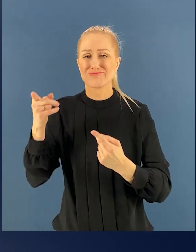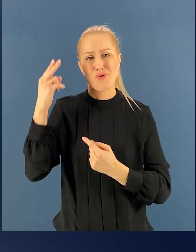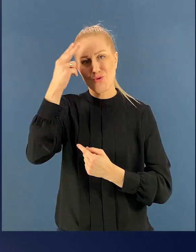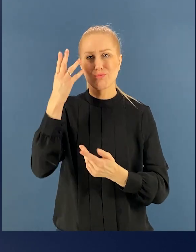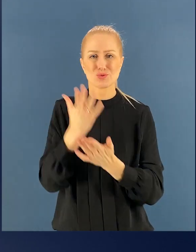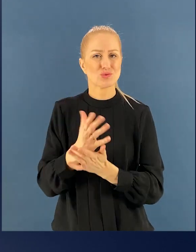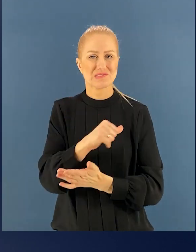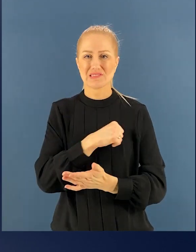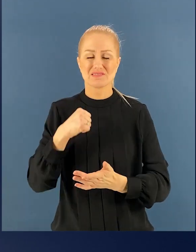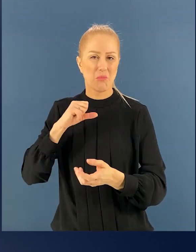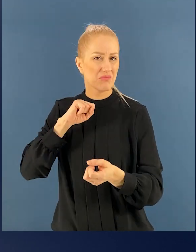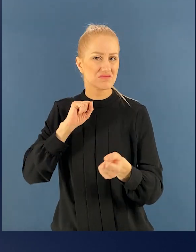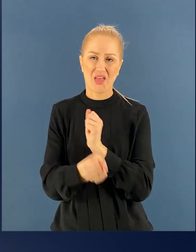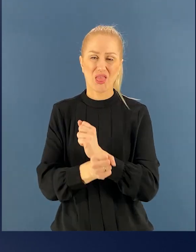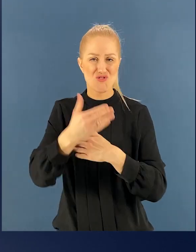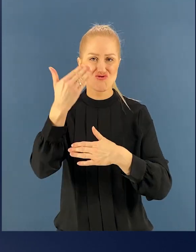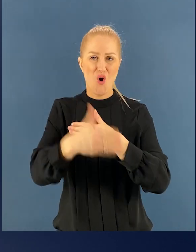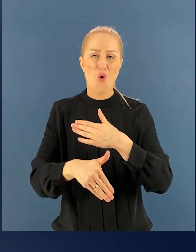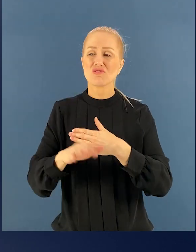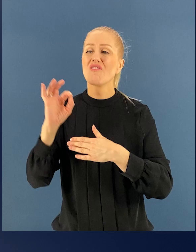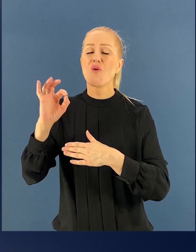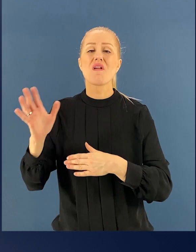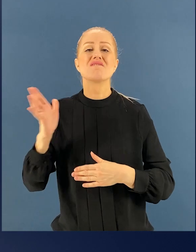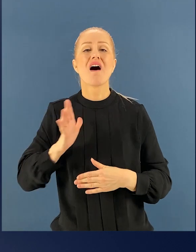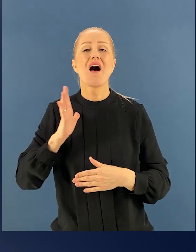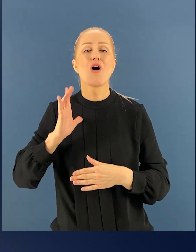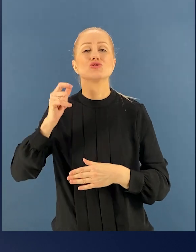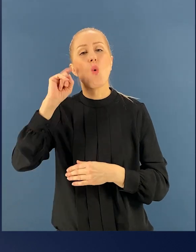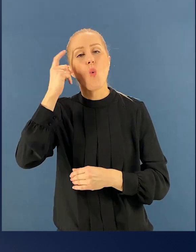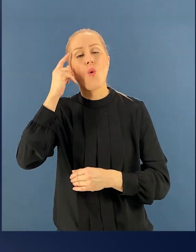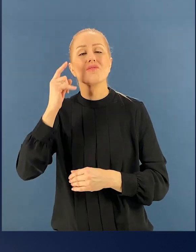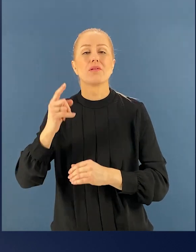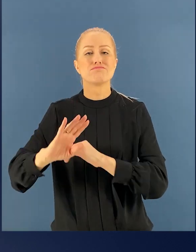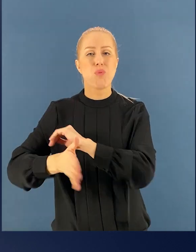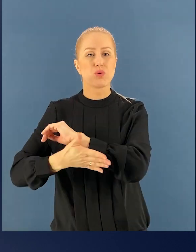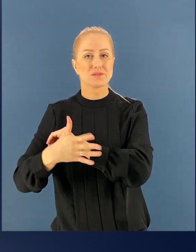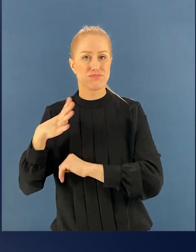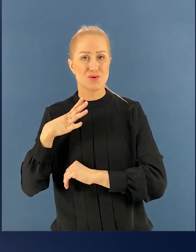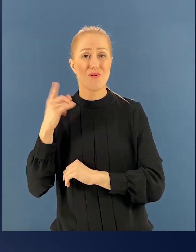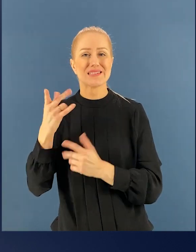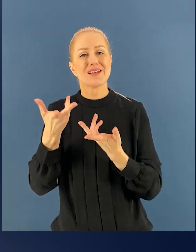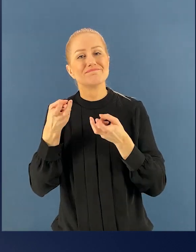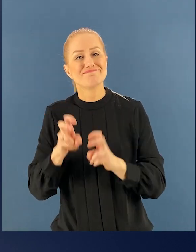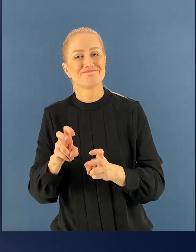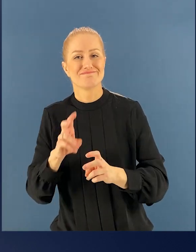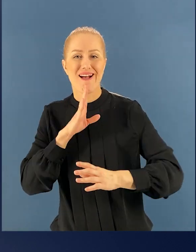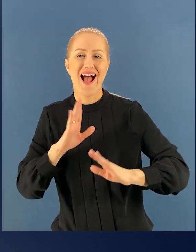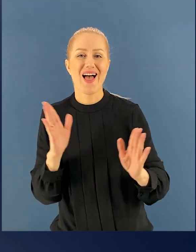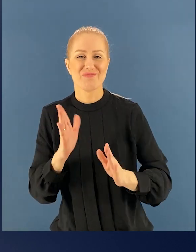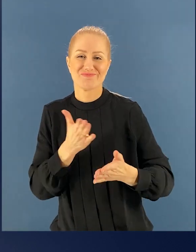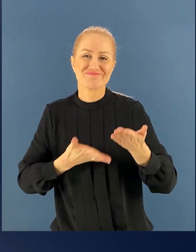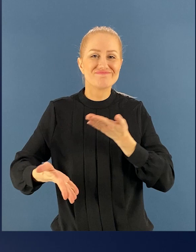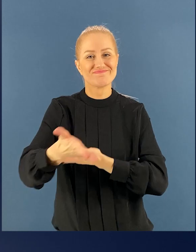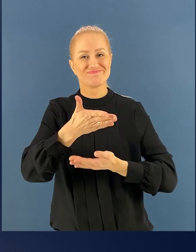opierali. Próbę tworzenia atmosfery pewnego wzajemnego zrozumienia pomiędzy władzą, która nazywała